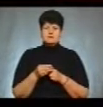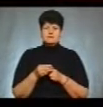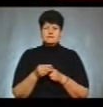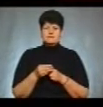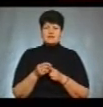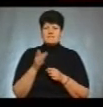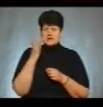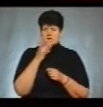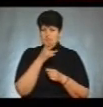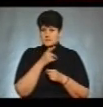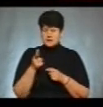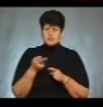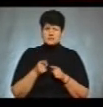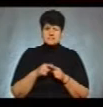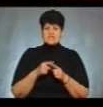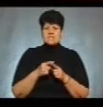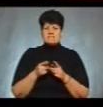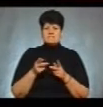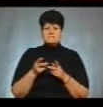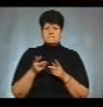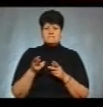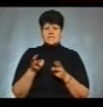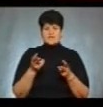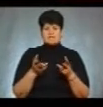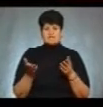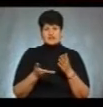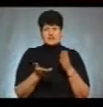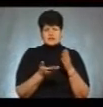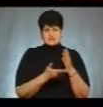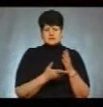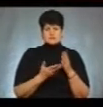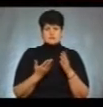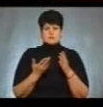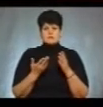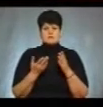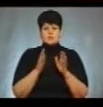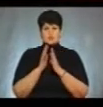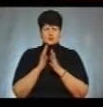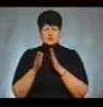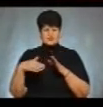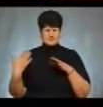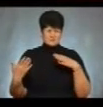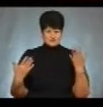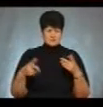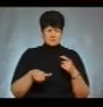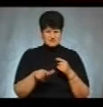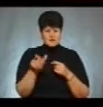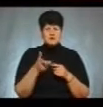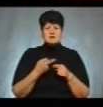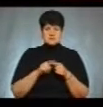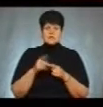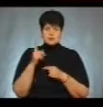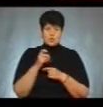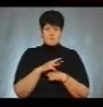в літній період – це є вирізка кущів, чищення узбіч, ямковий ремонт. Оце іде 100